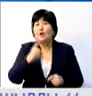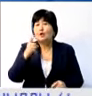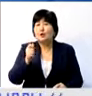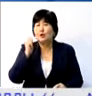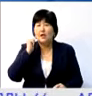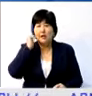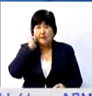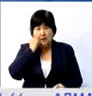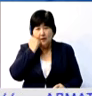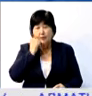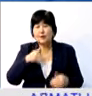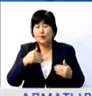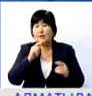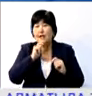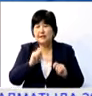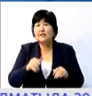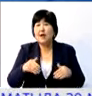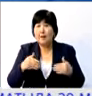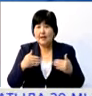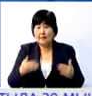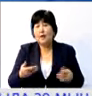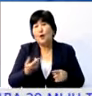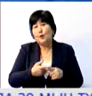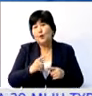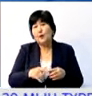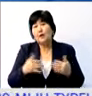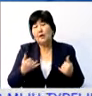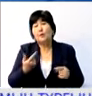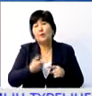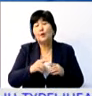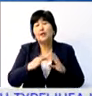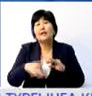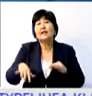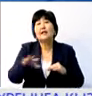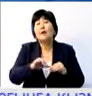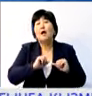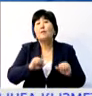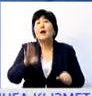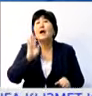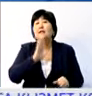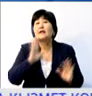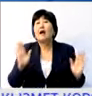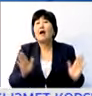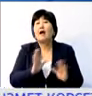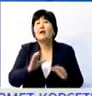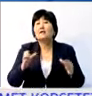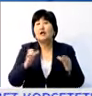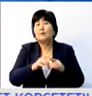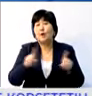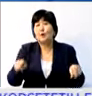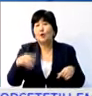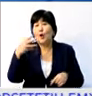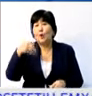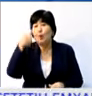жасаған ғұмыр иесін құттықтап, сый-сияпат табыстады. Сондай-ақ биыл бұл елді мекендегі батыр аналар ансамблінің құрылғанына 30 жыл толып